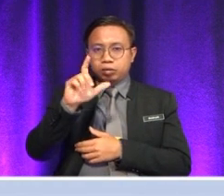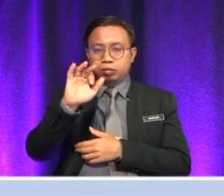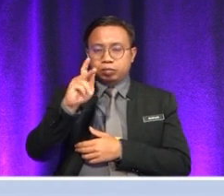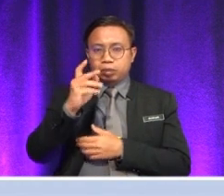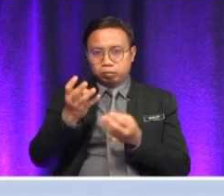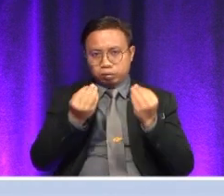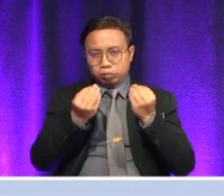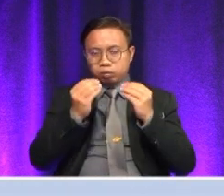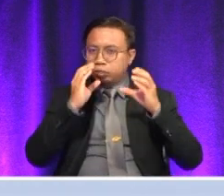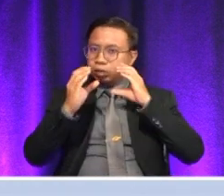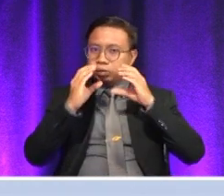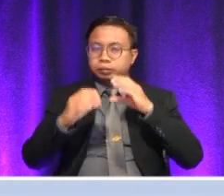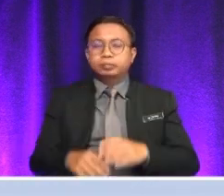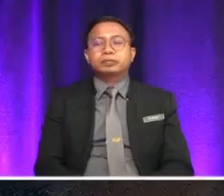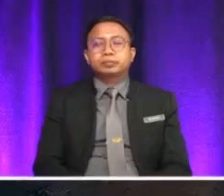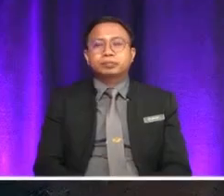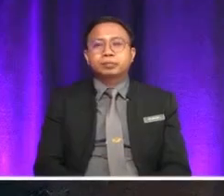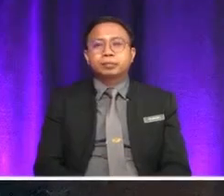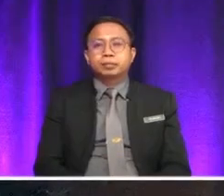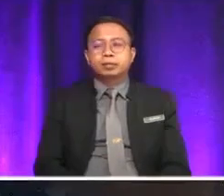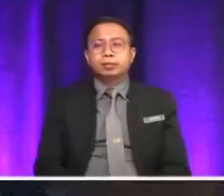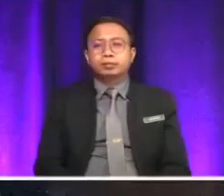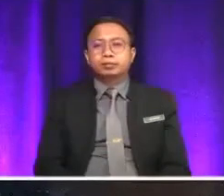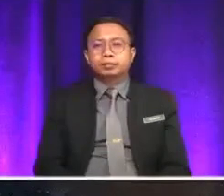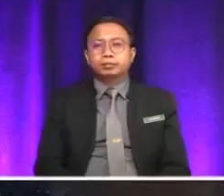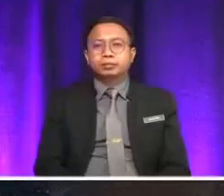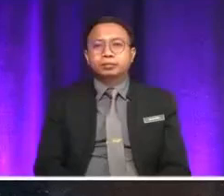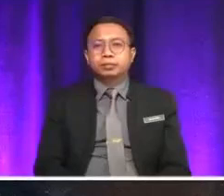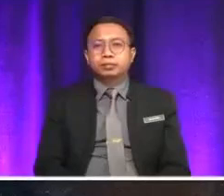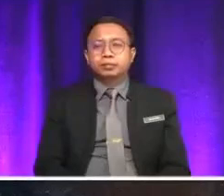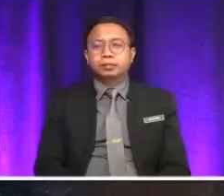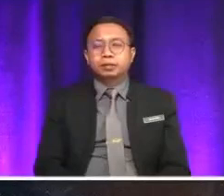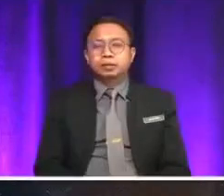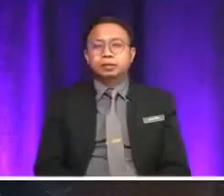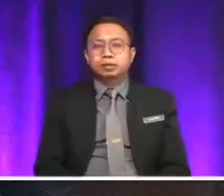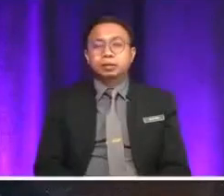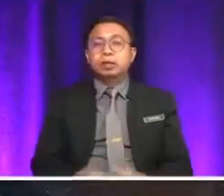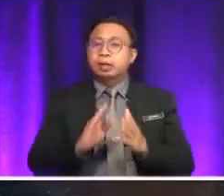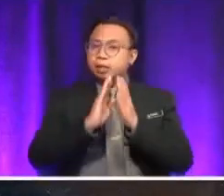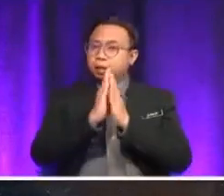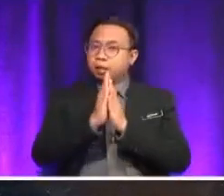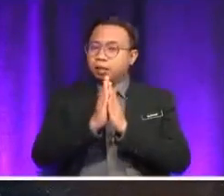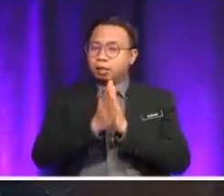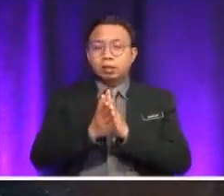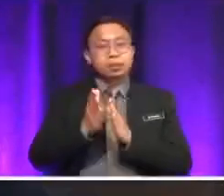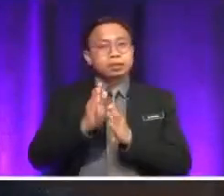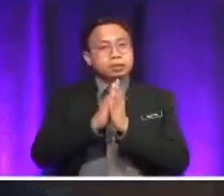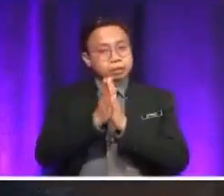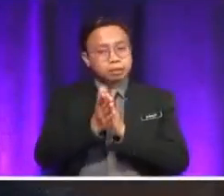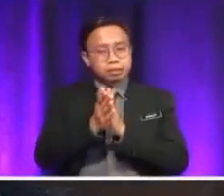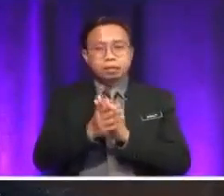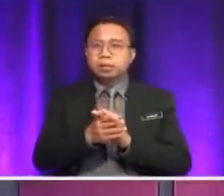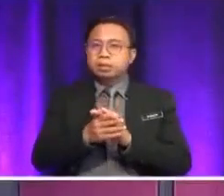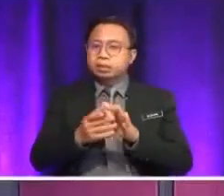bercakap tak? Macam tak je cikgu. Kan? Dia akan jadi situasi yang orang